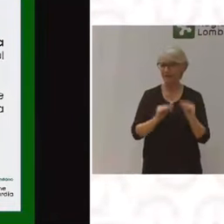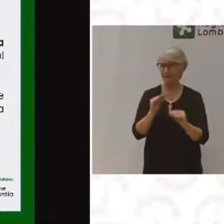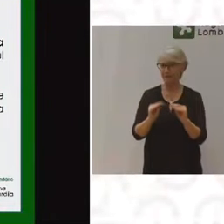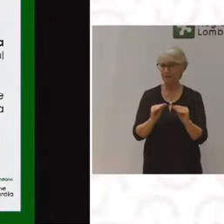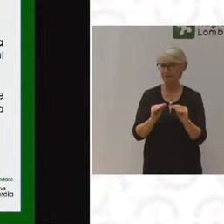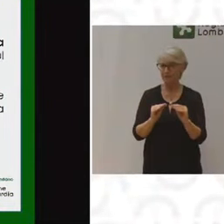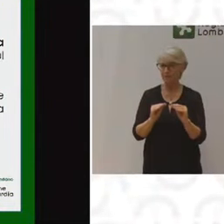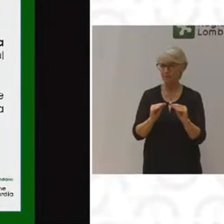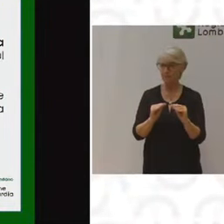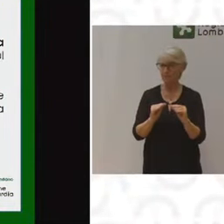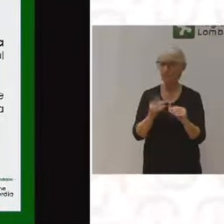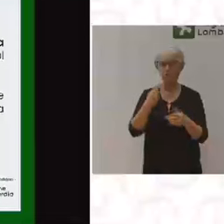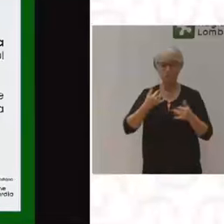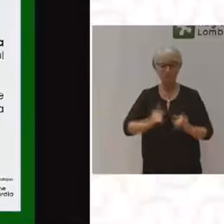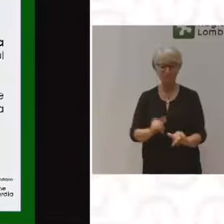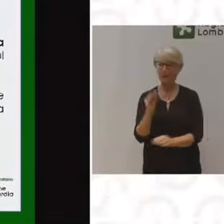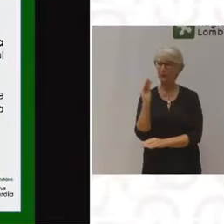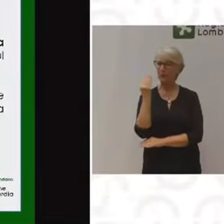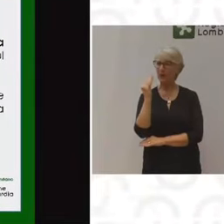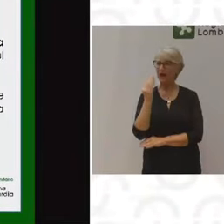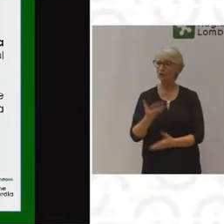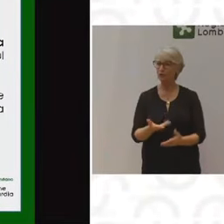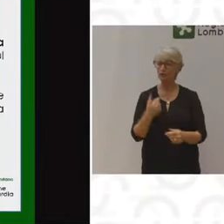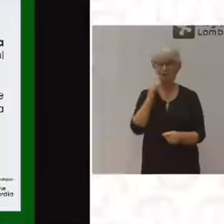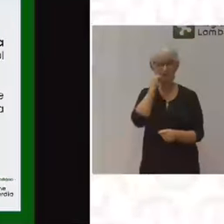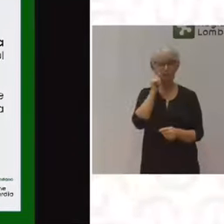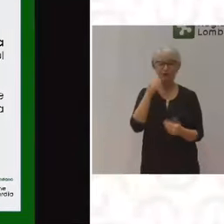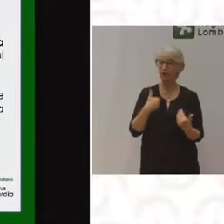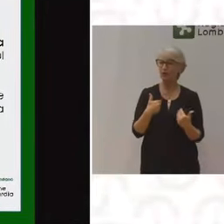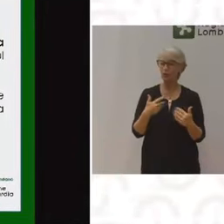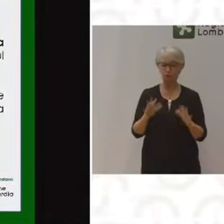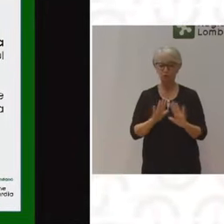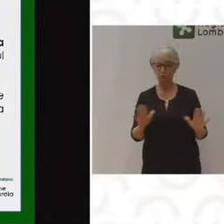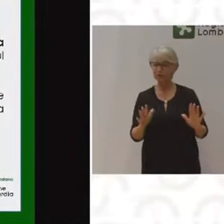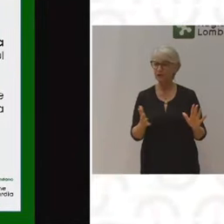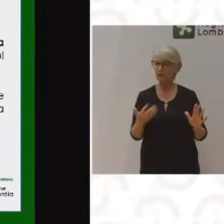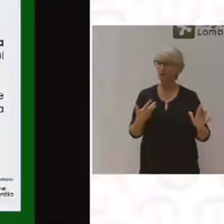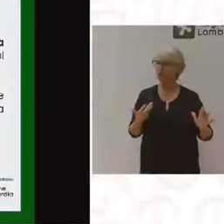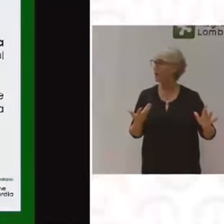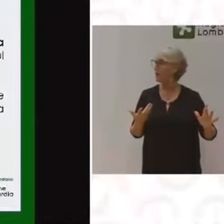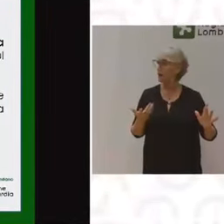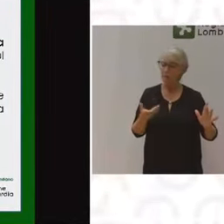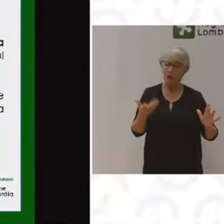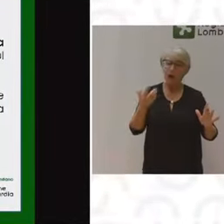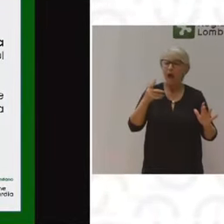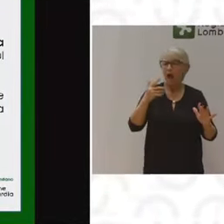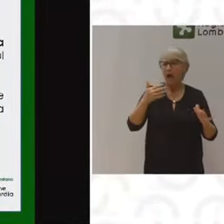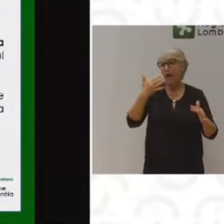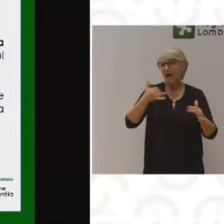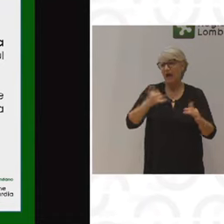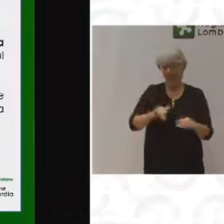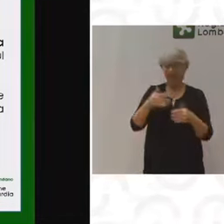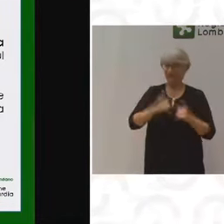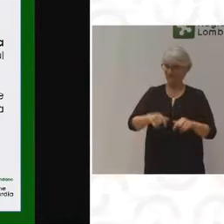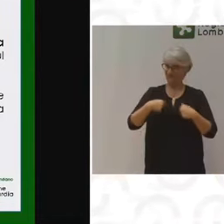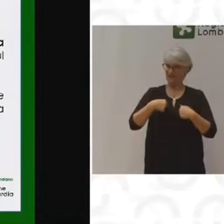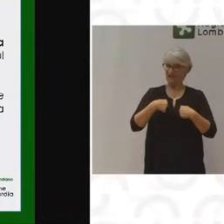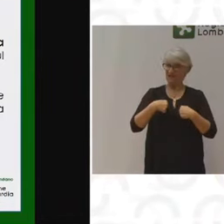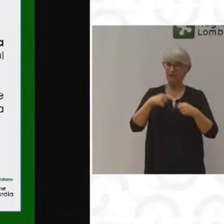Quando abbiamo un figlio adolescente, noi genitori subito, no? Ma anche da figli, ci